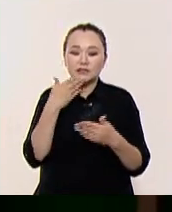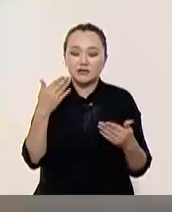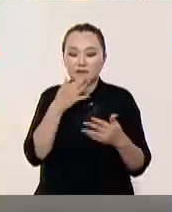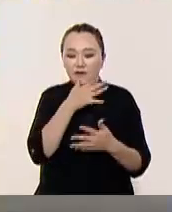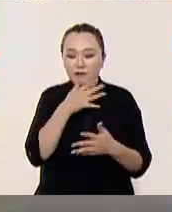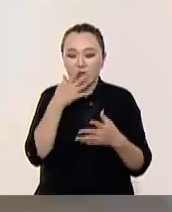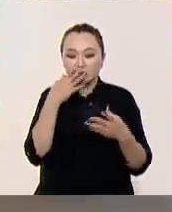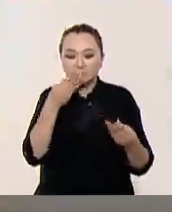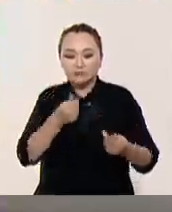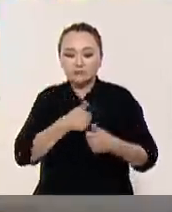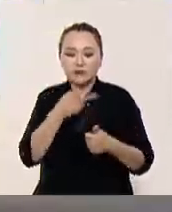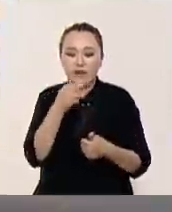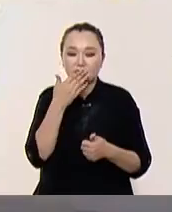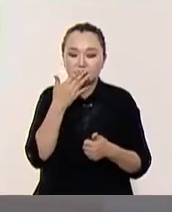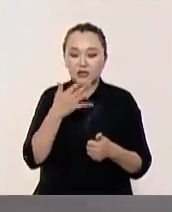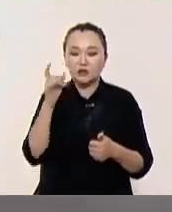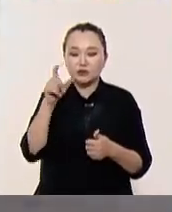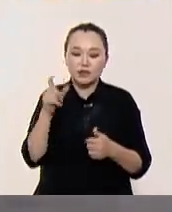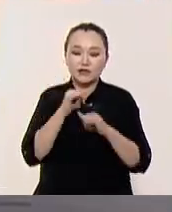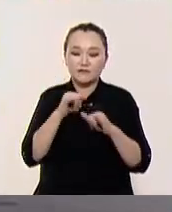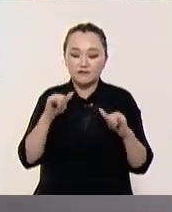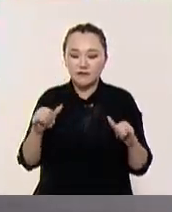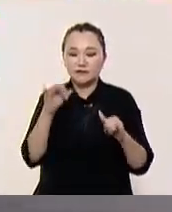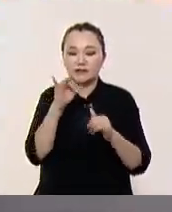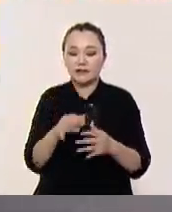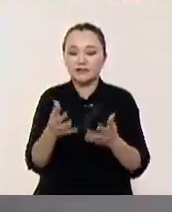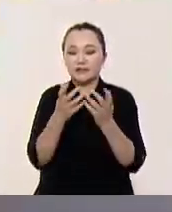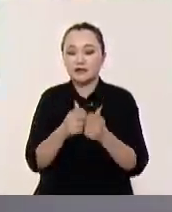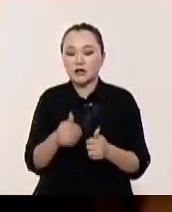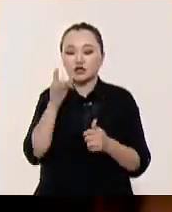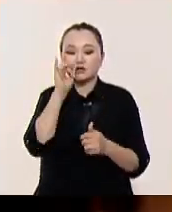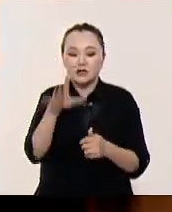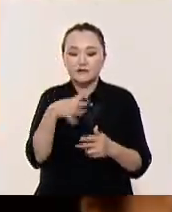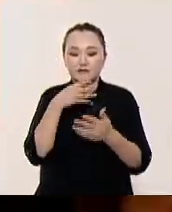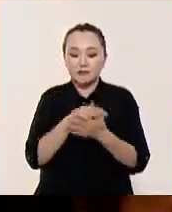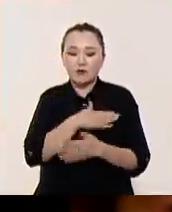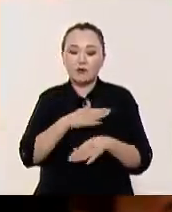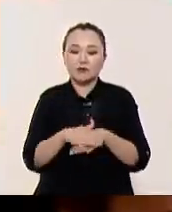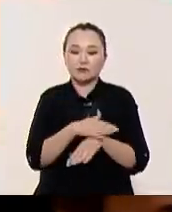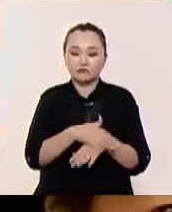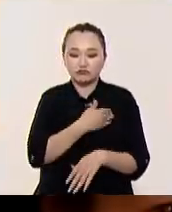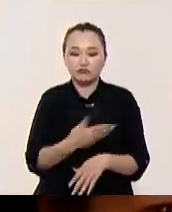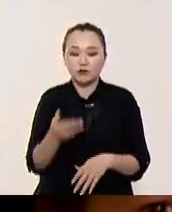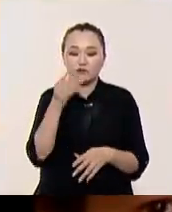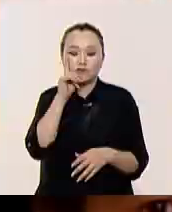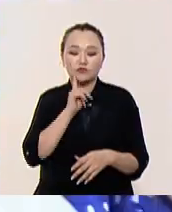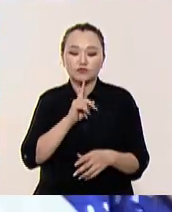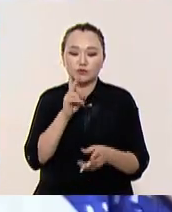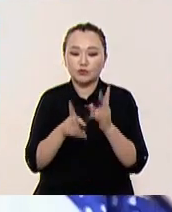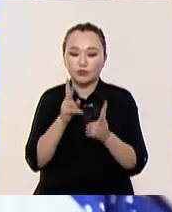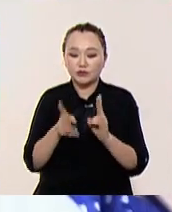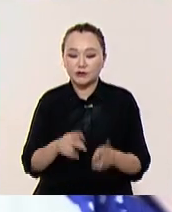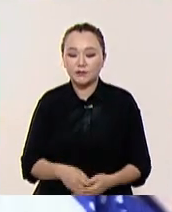иностранных туристов развивается и инфраструктура шымкент славится своим гостеприимством и вкусной кухней